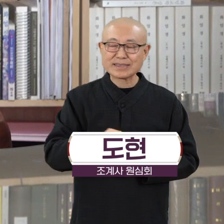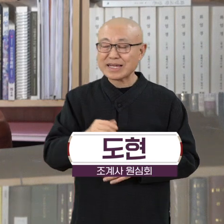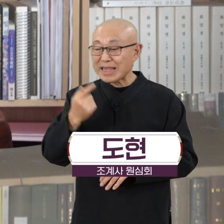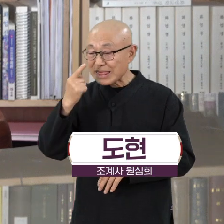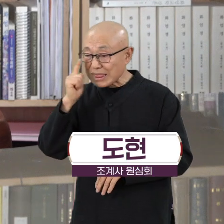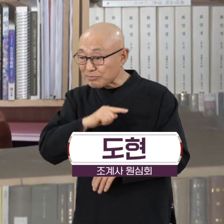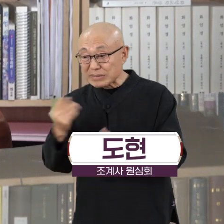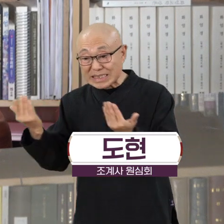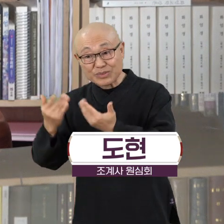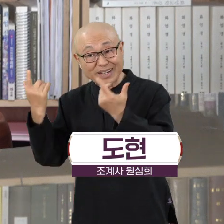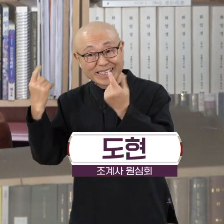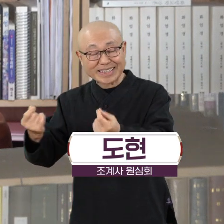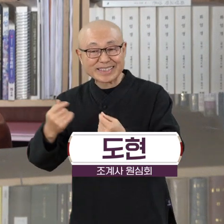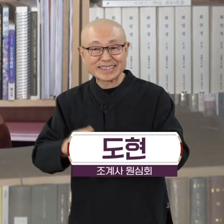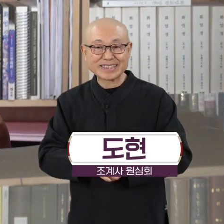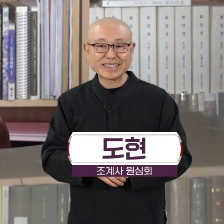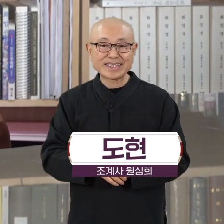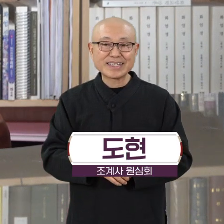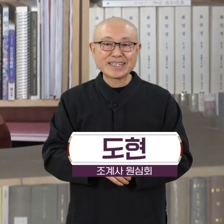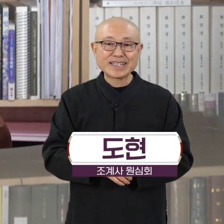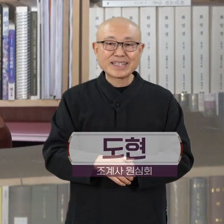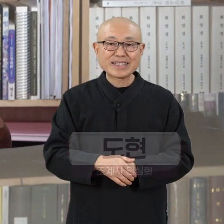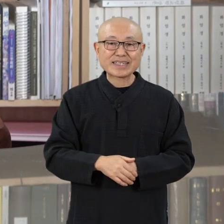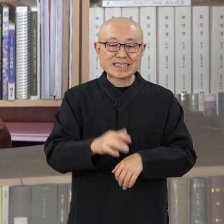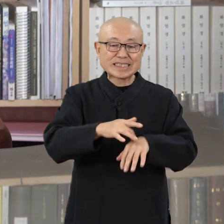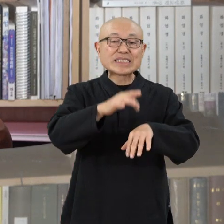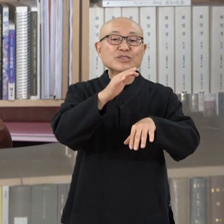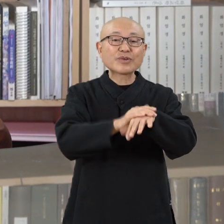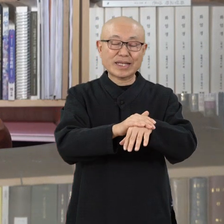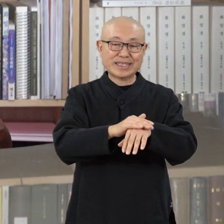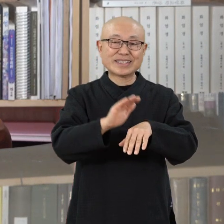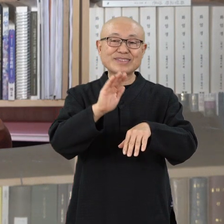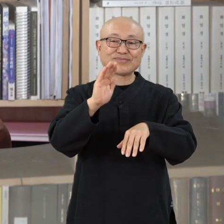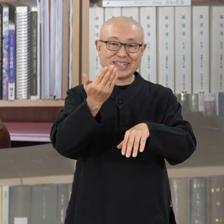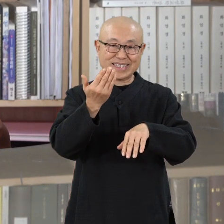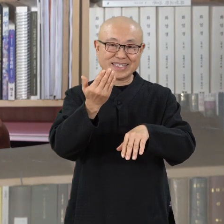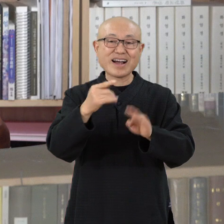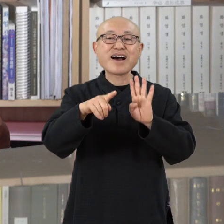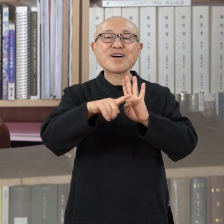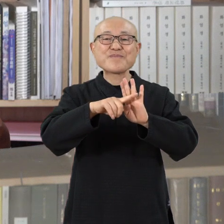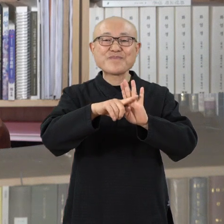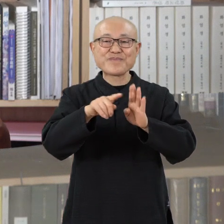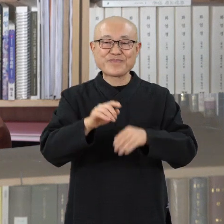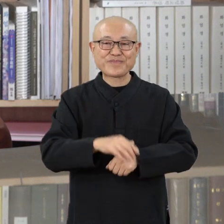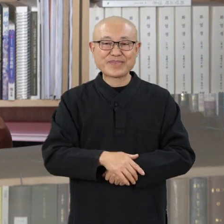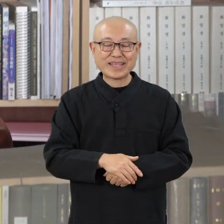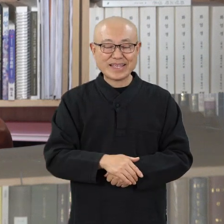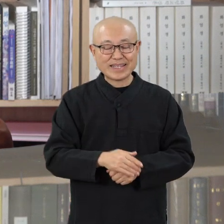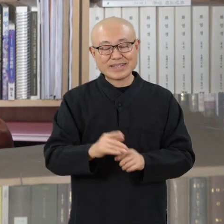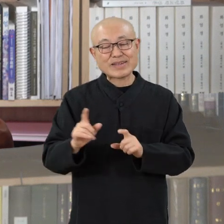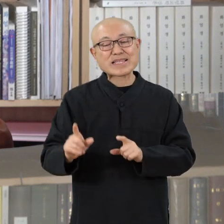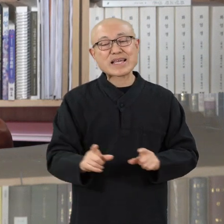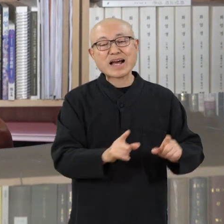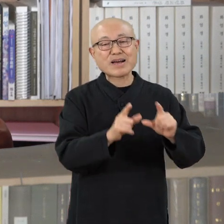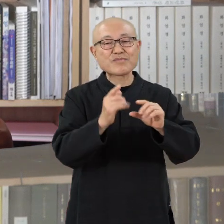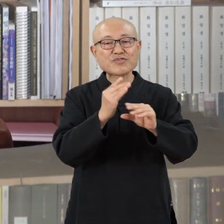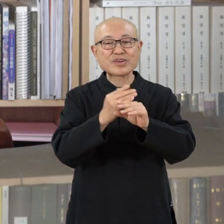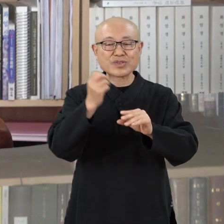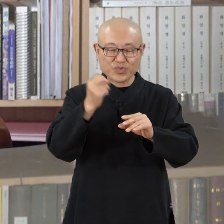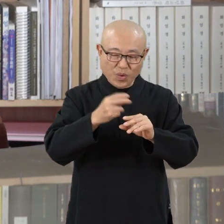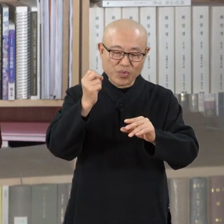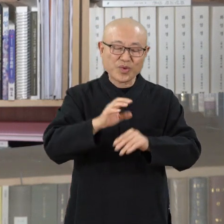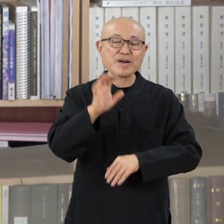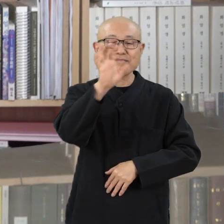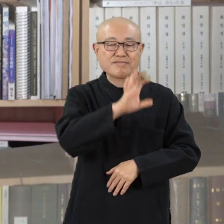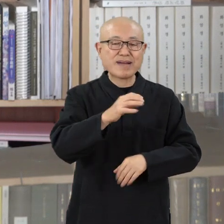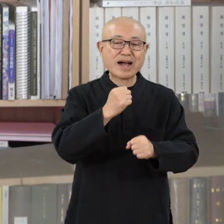것도 마찬가지가 됩니다. 그래서 이것이 습관이 되는 것이죠. 그래서 우리는 일상생활을 굉장히